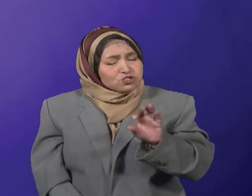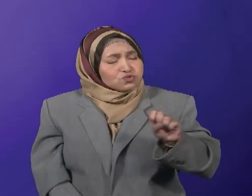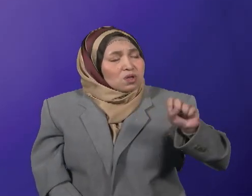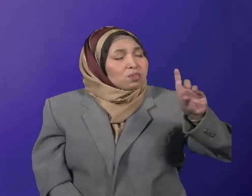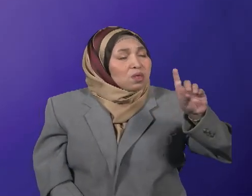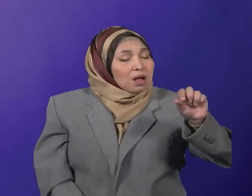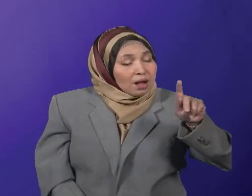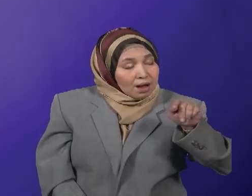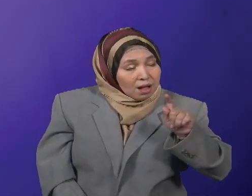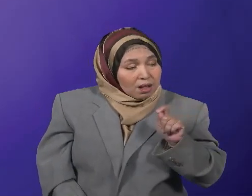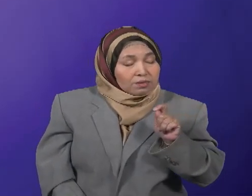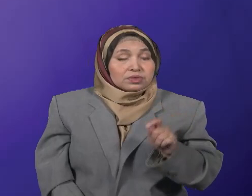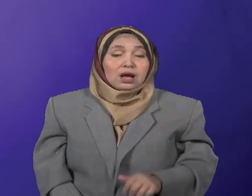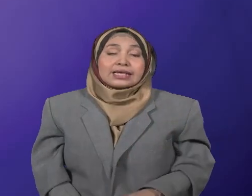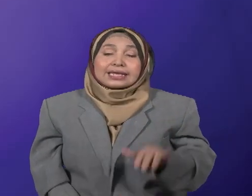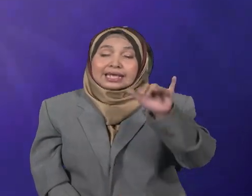الصَّدَقَاتِ.